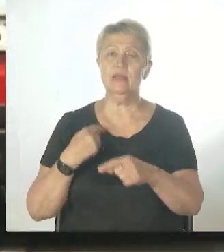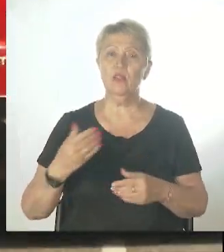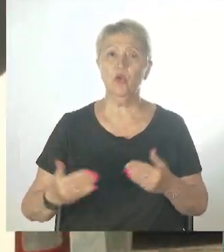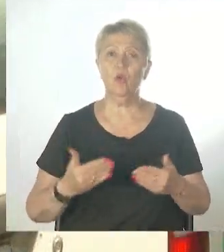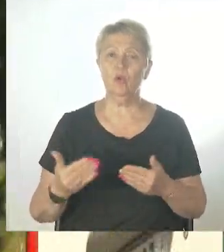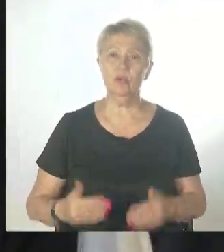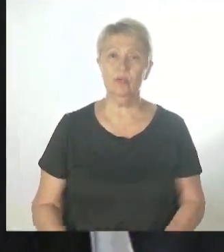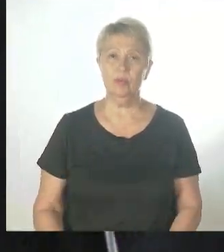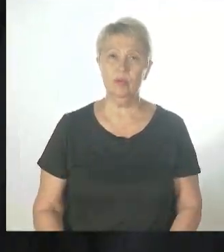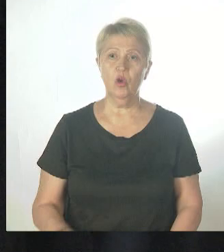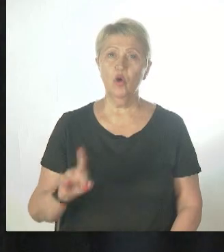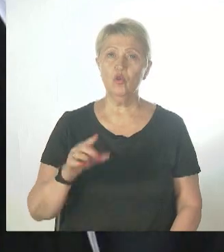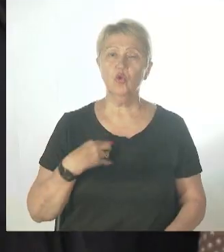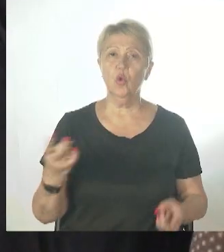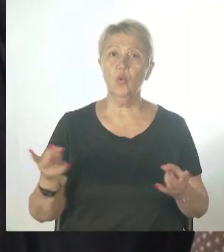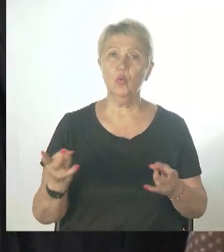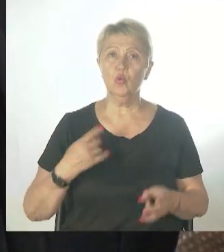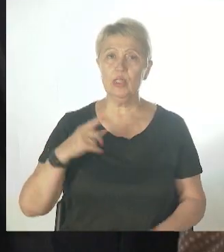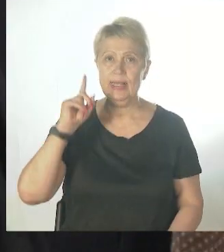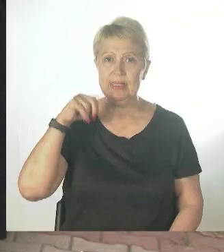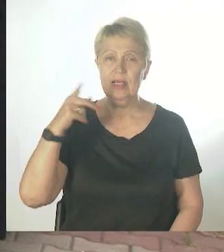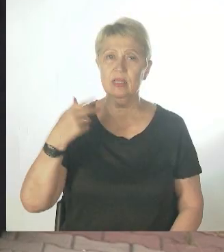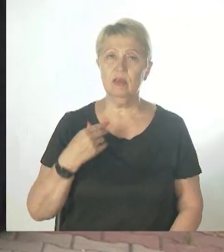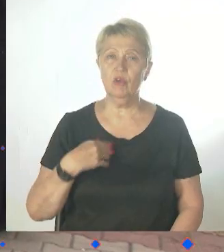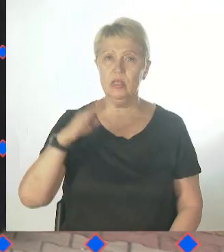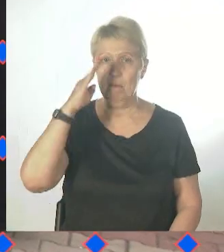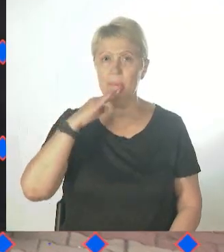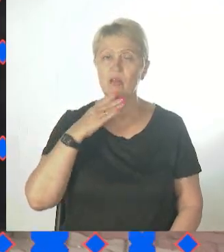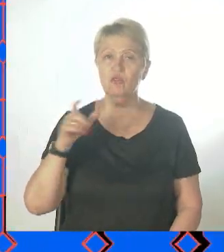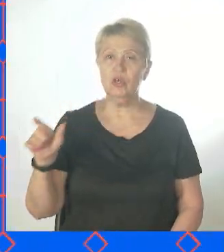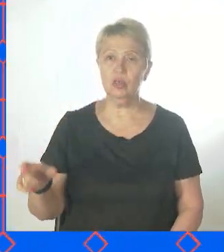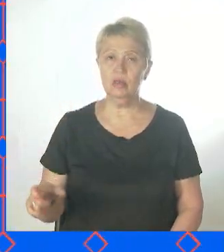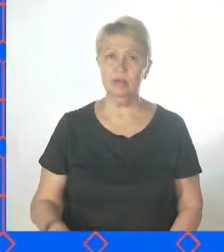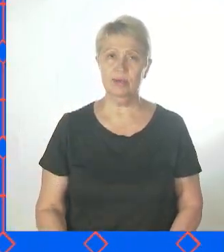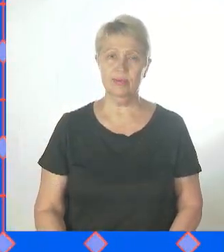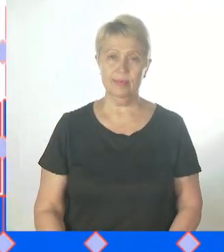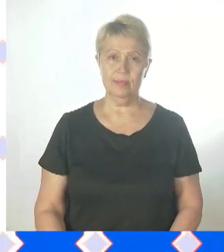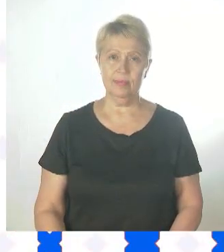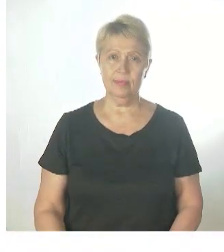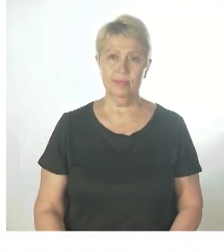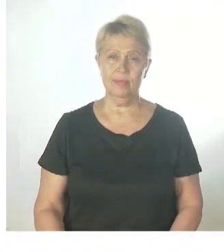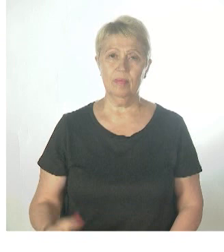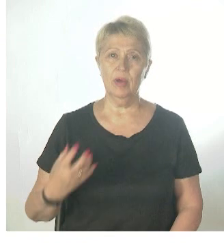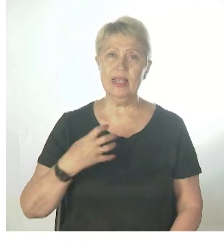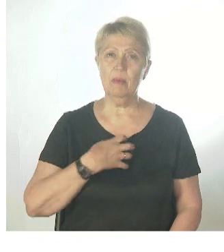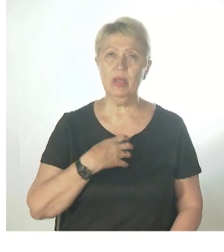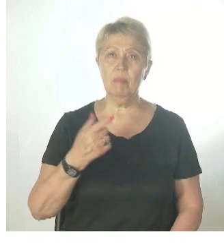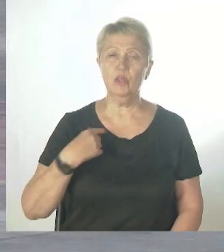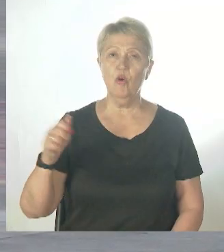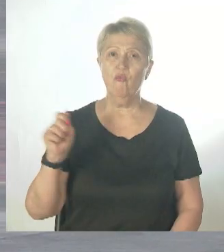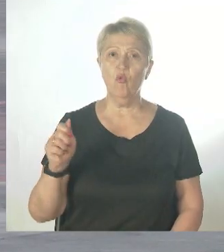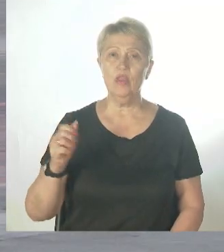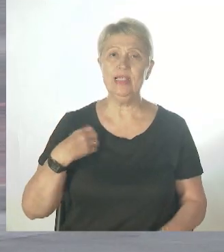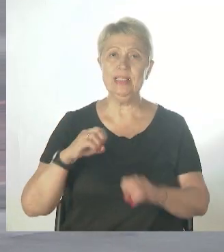дальневосточники. Что нужно знать батюшкам? Выпускной состоялся в семинарии. Дипломат, воин, святой.